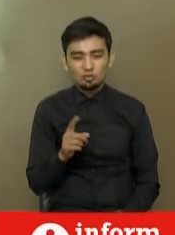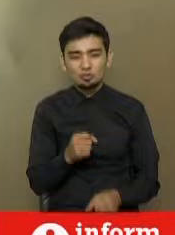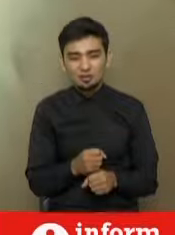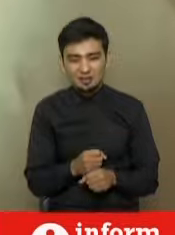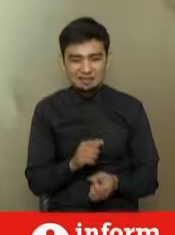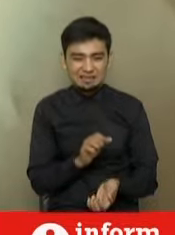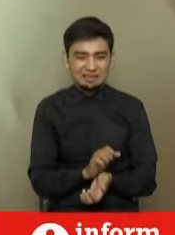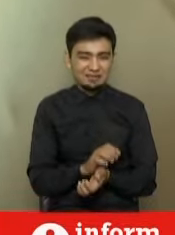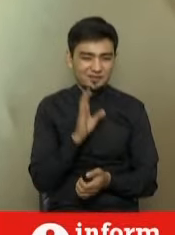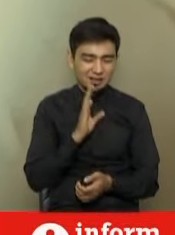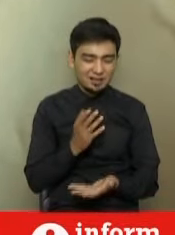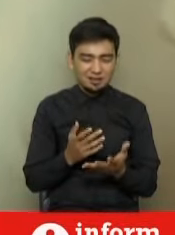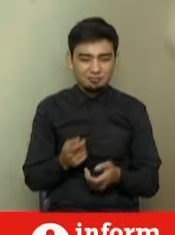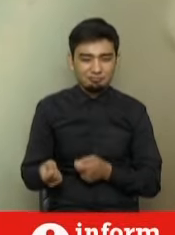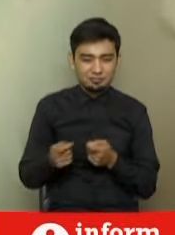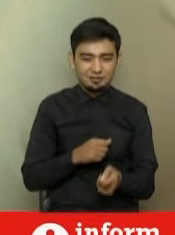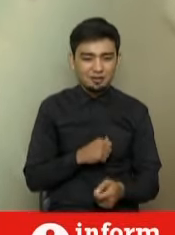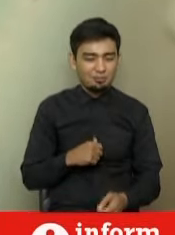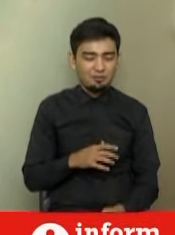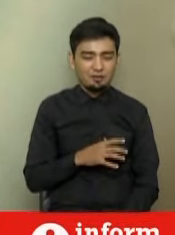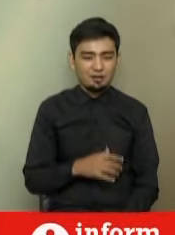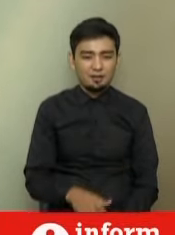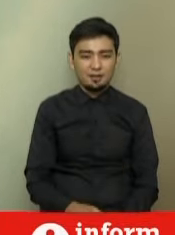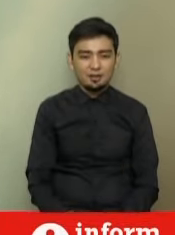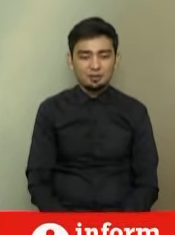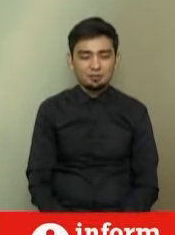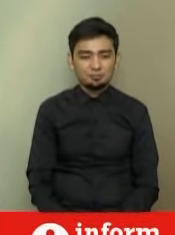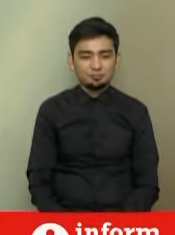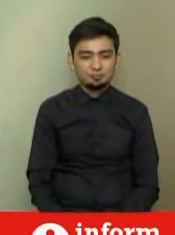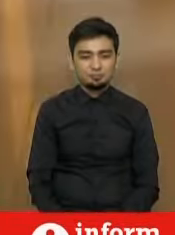привозной водой. Анастасия Новикова, Дарын Абдиев, Абзал Турабеков, Информбюро.